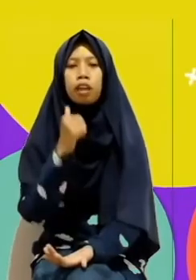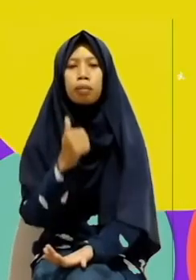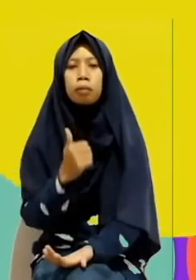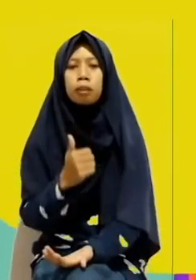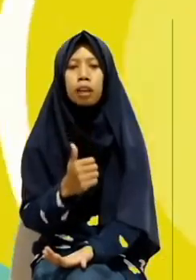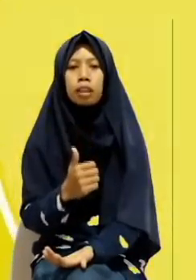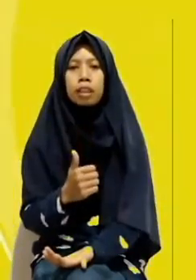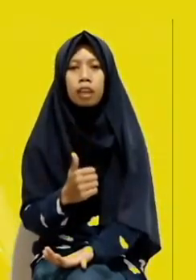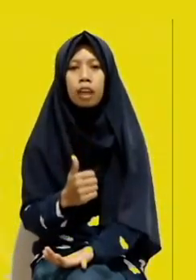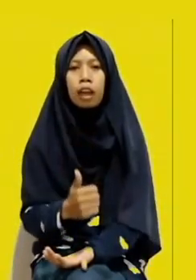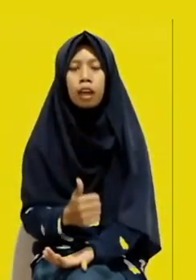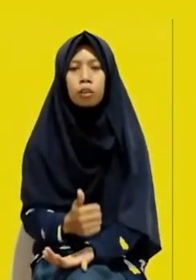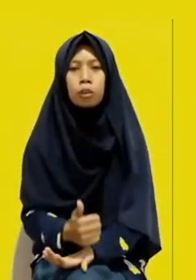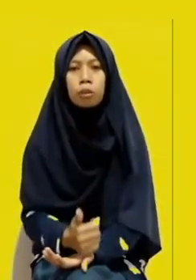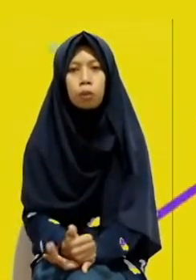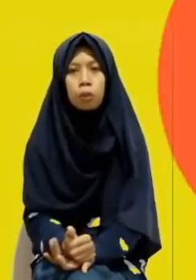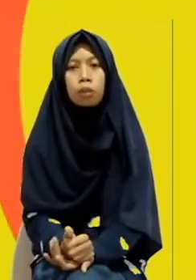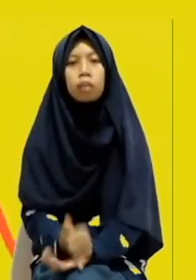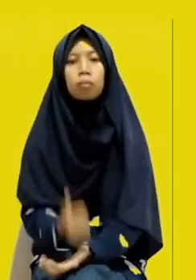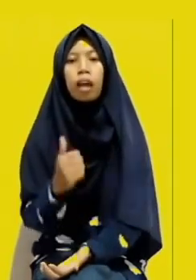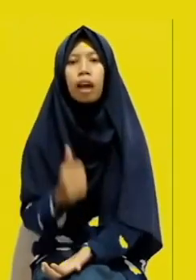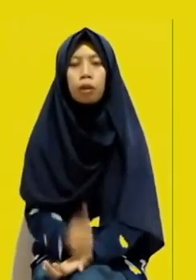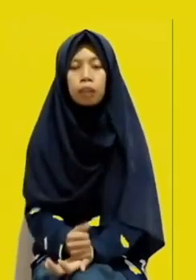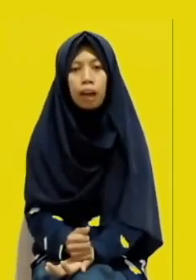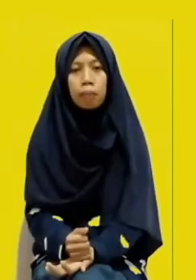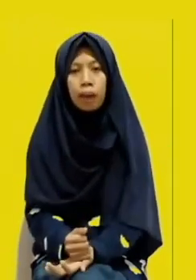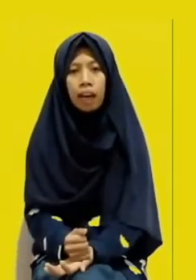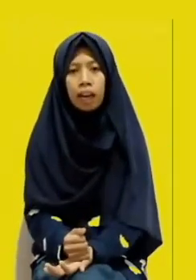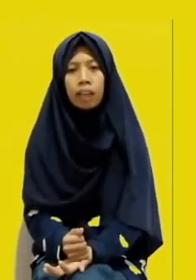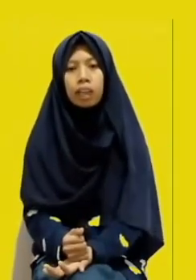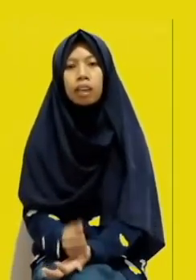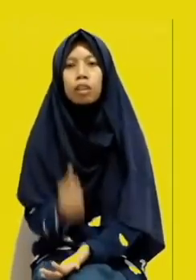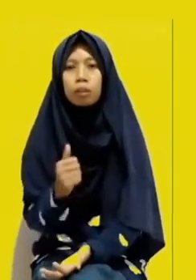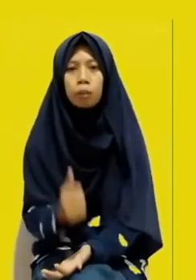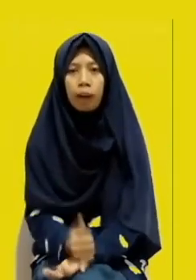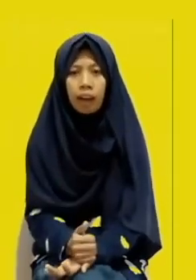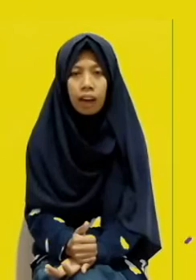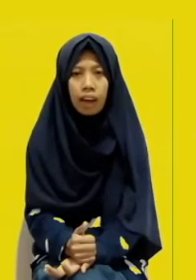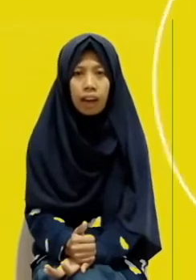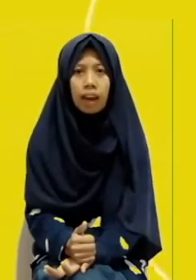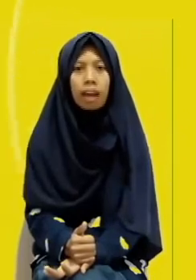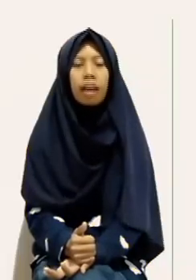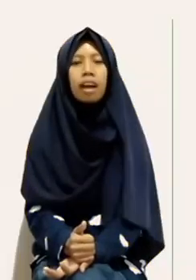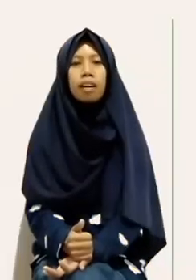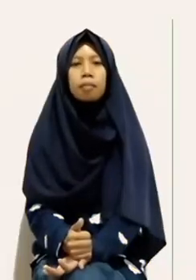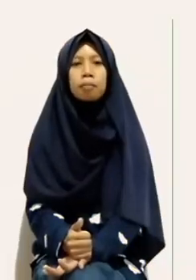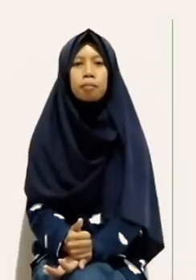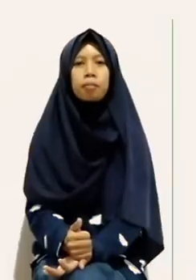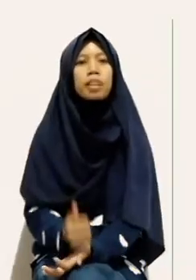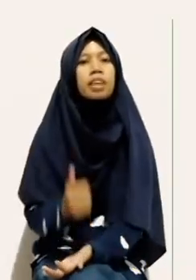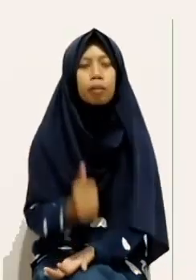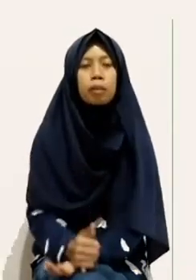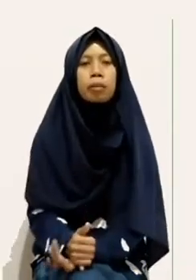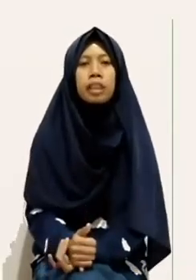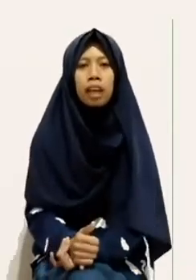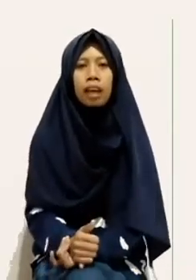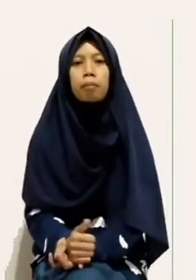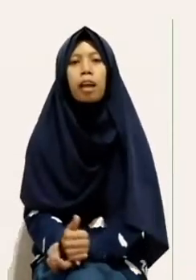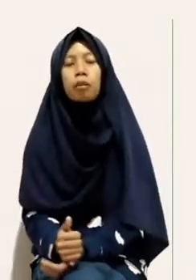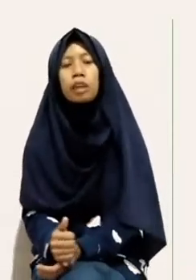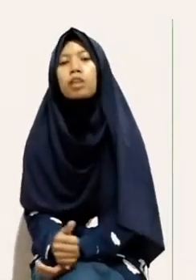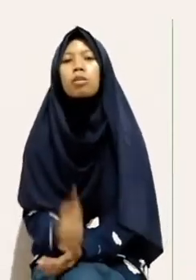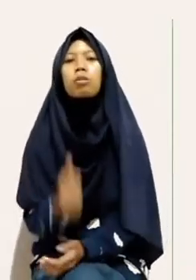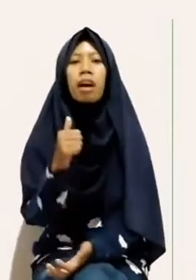kita berbicara secara langsung melalui apa tua Raffi ini kita